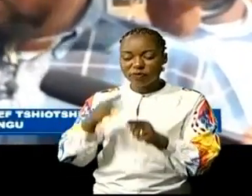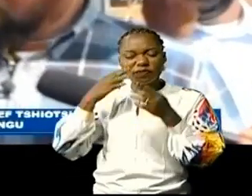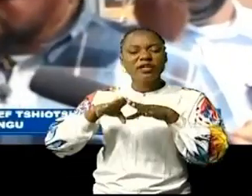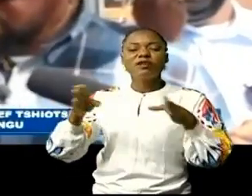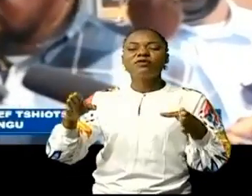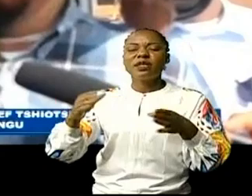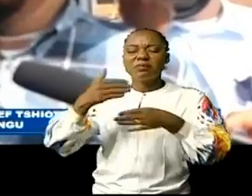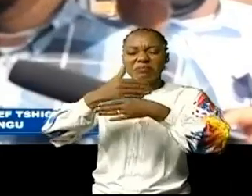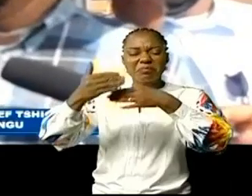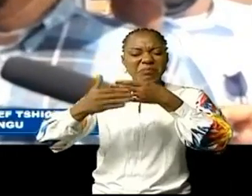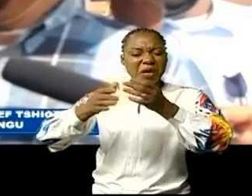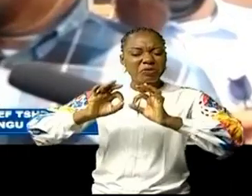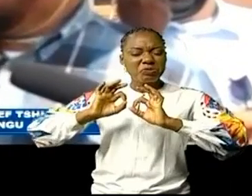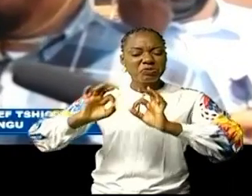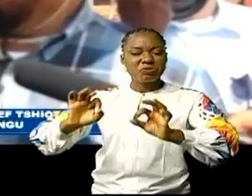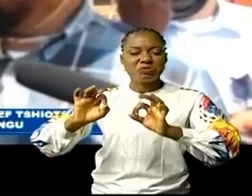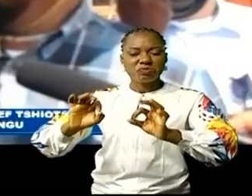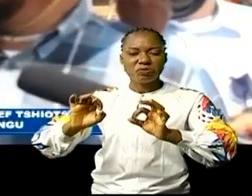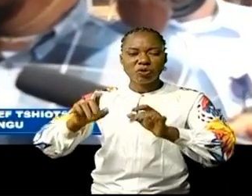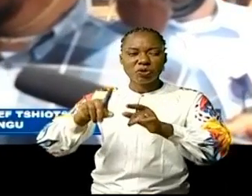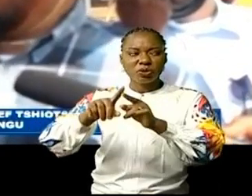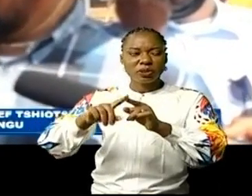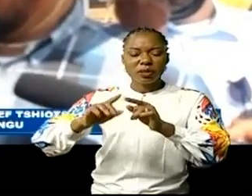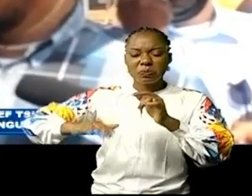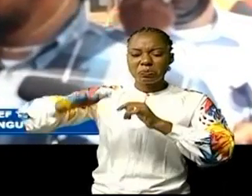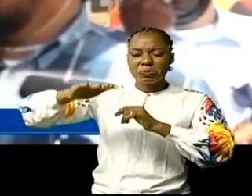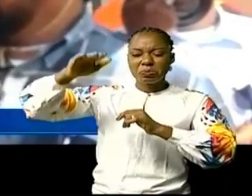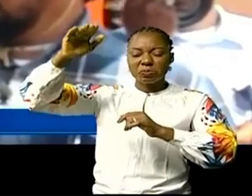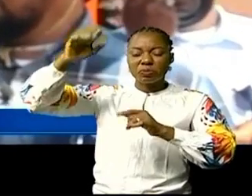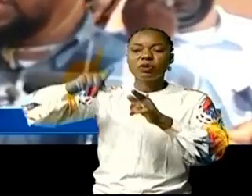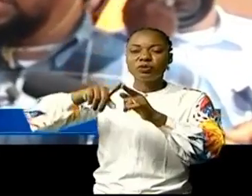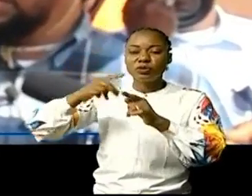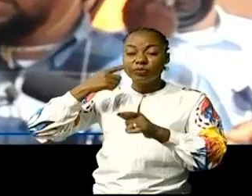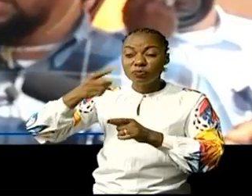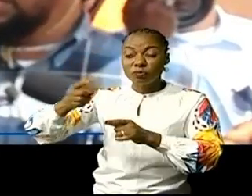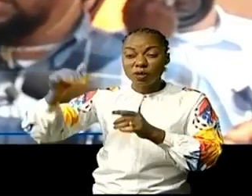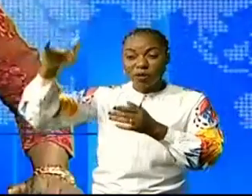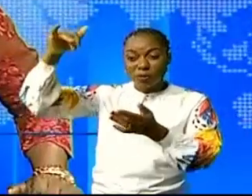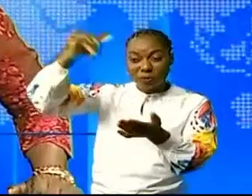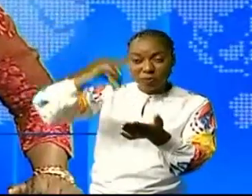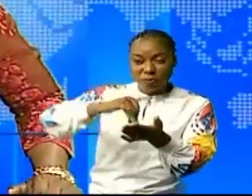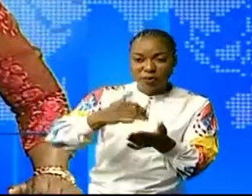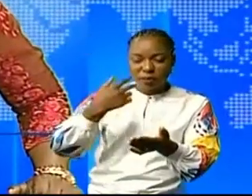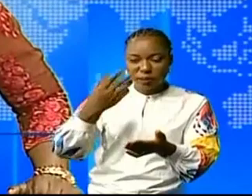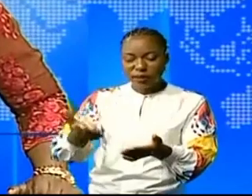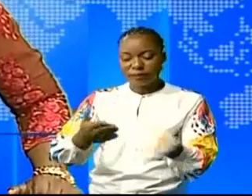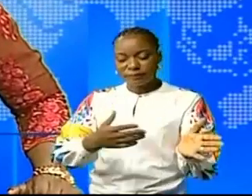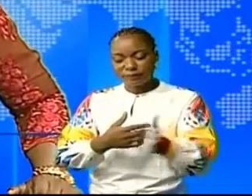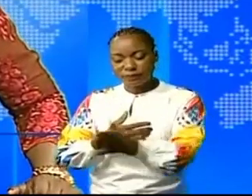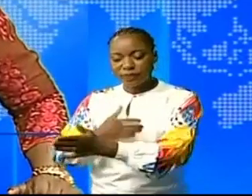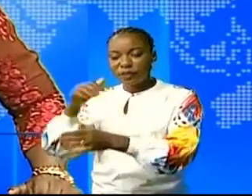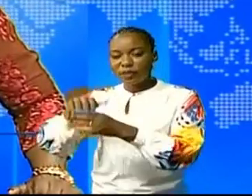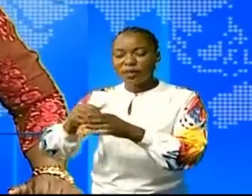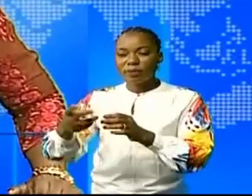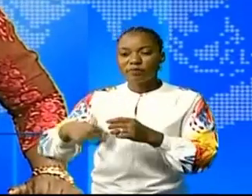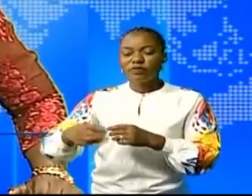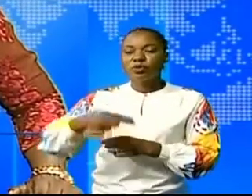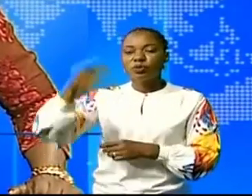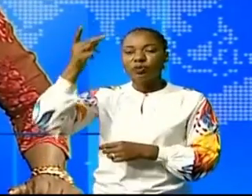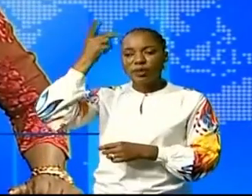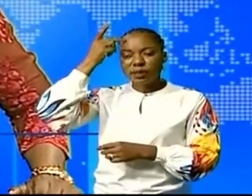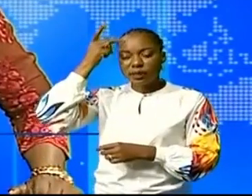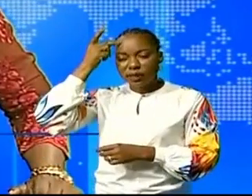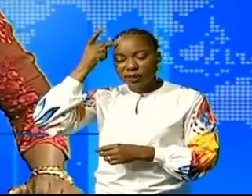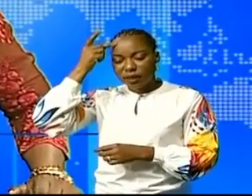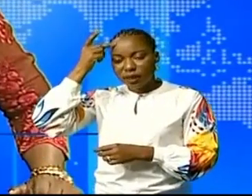des bâtiments qui sortiront de terre et la piste qui sera allongée. Et dans la province du Haut-Katanga, le